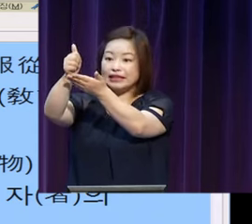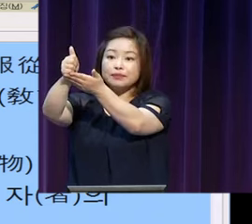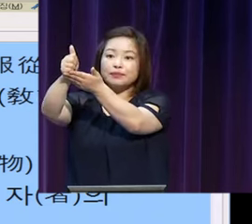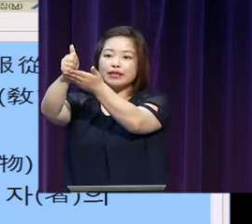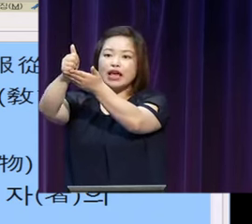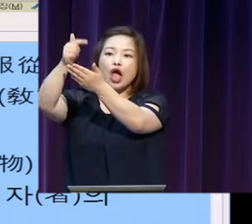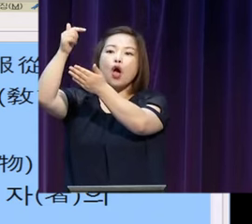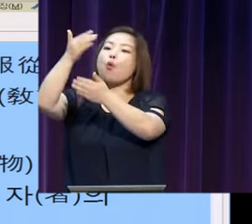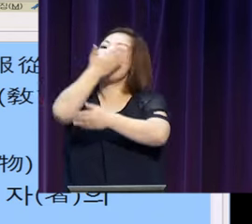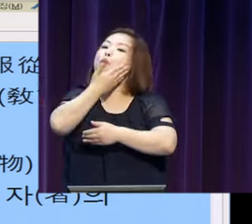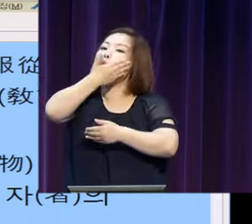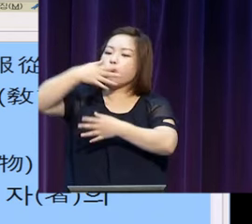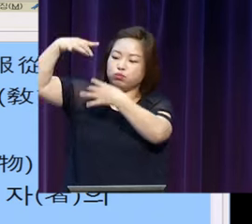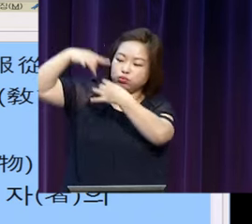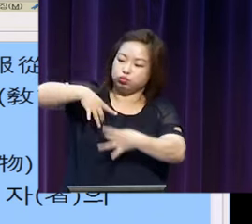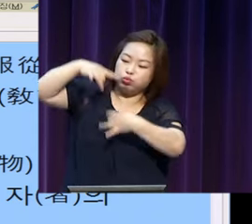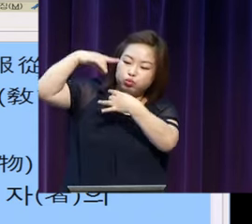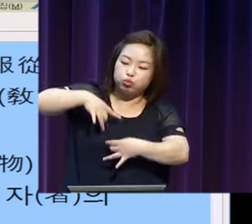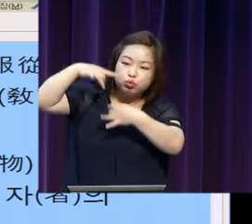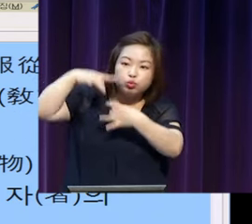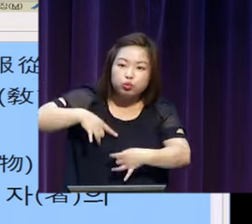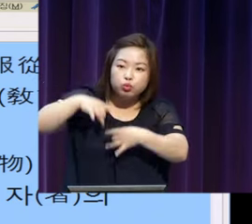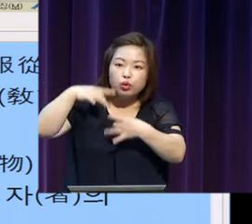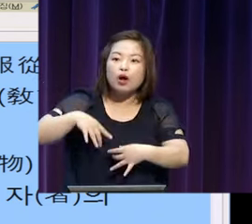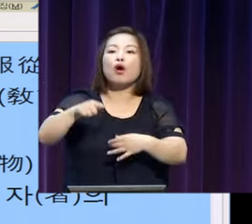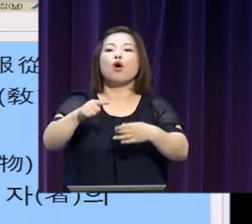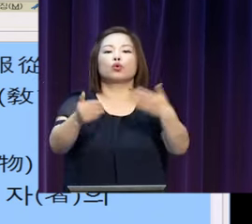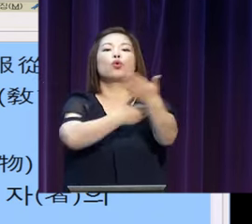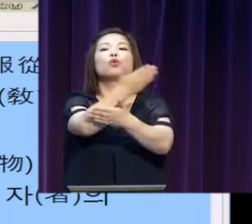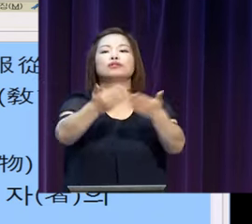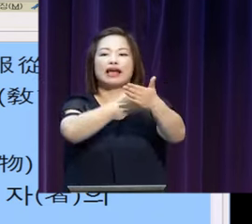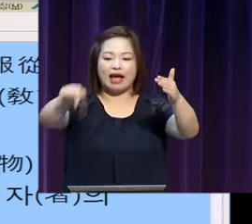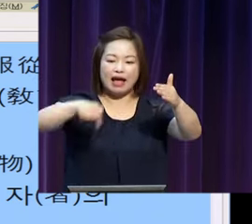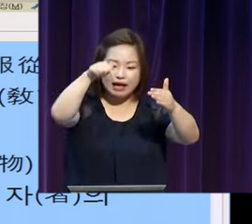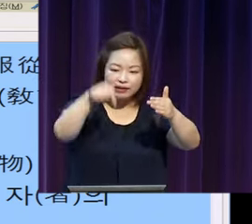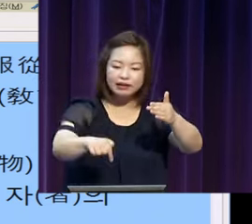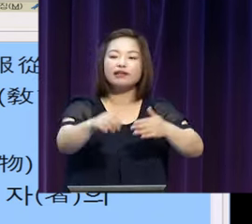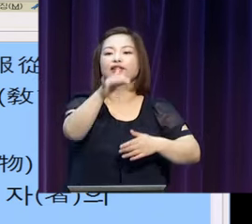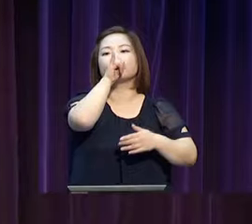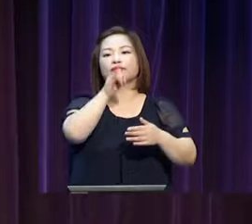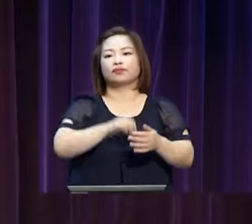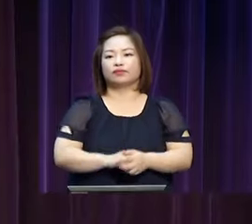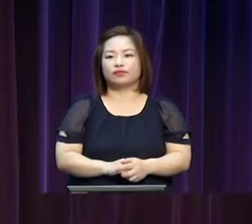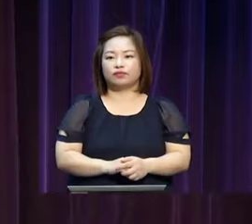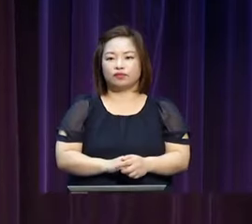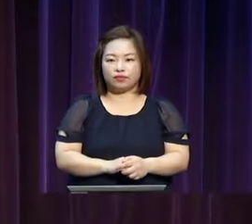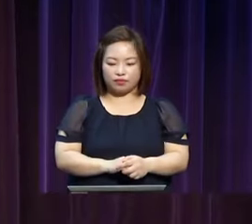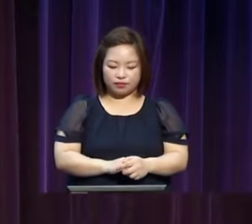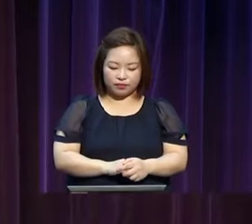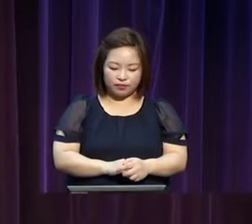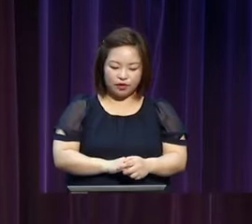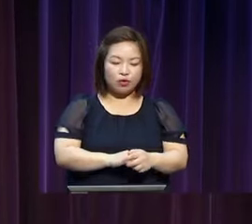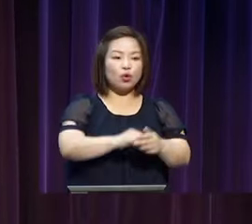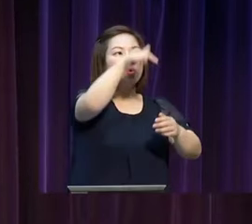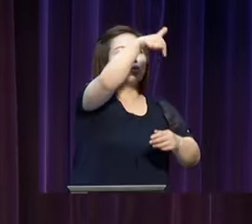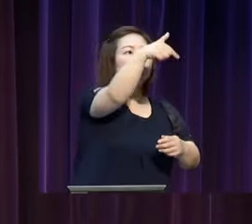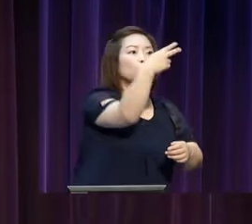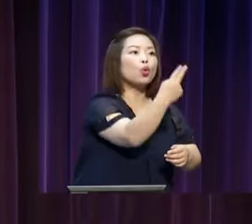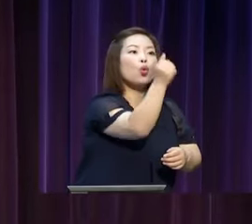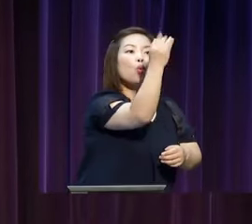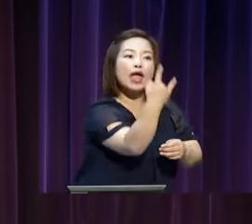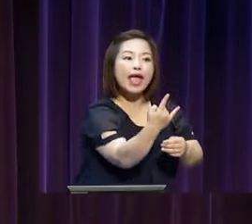어디에 있냐? 교회 안에 있다는 거예요. 그런데 그 교회를 몸으로 설명한 겁니다.